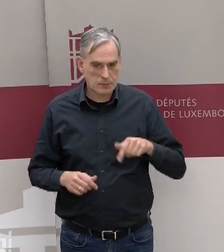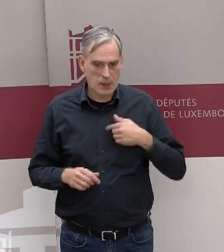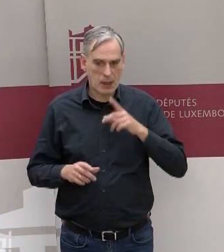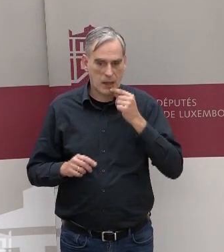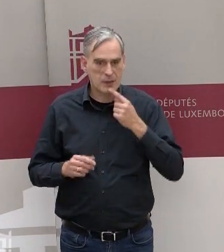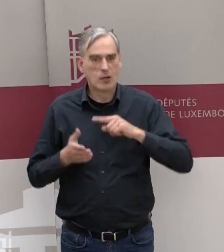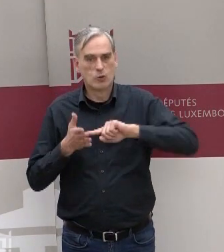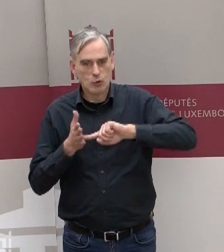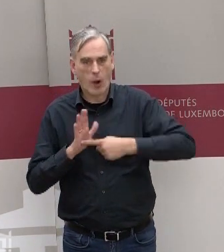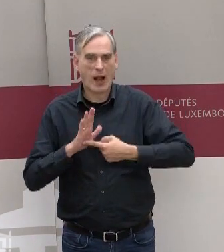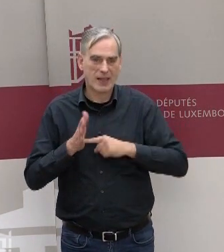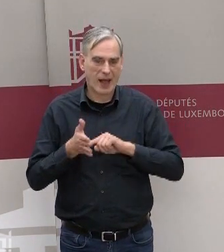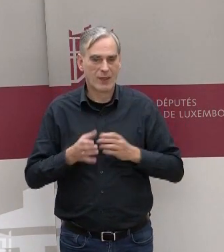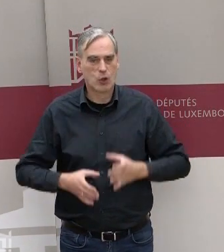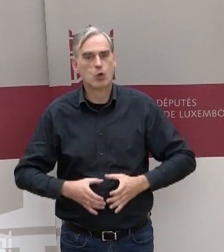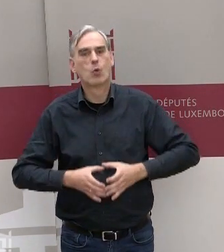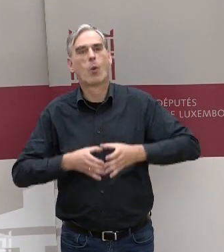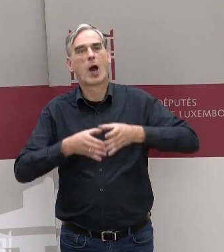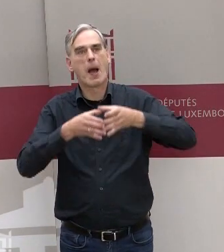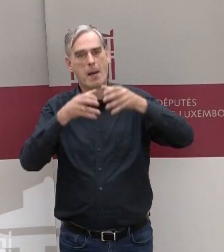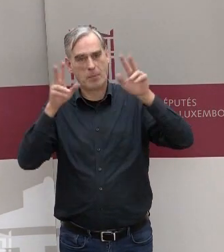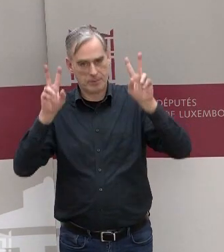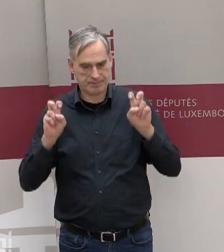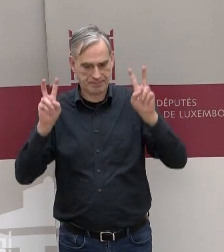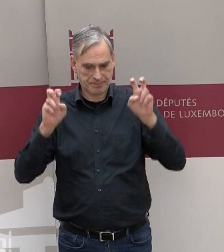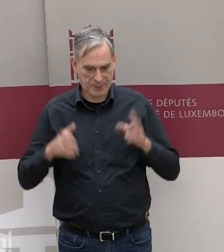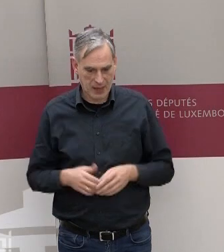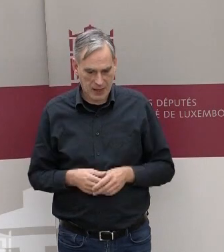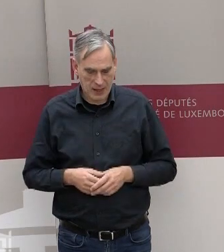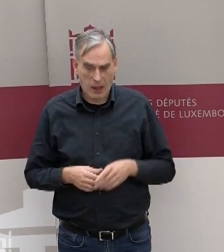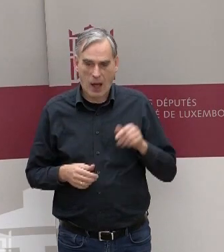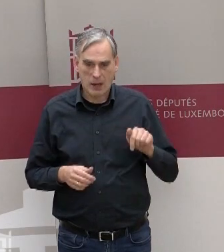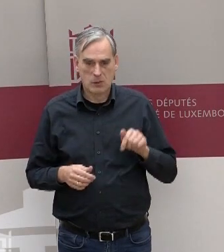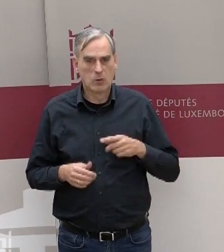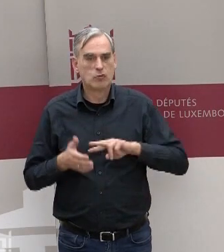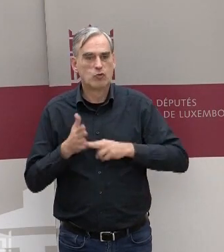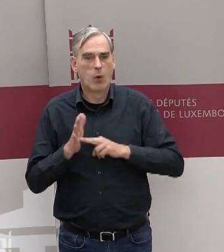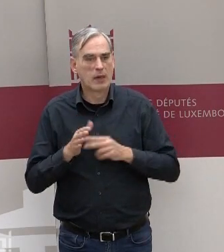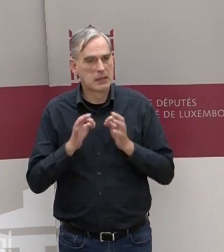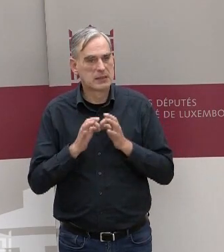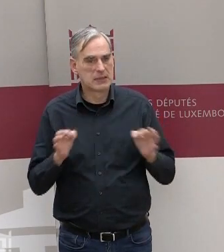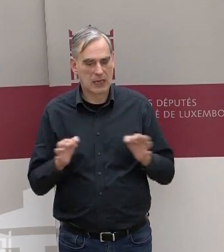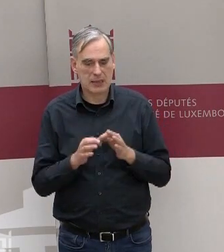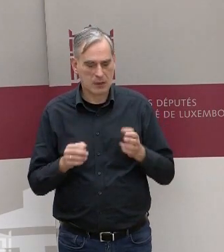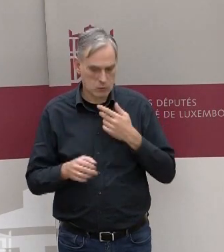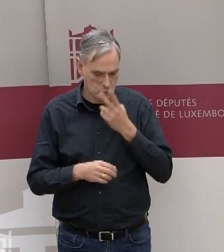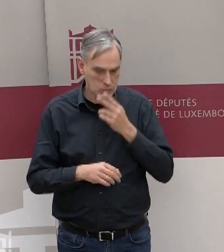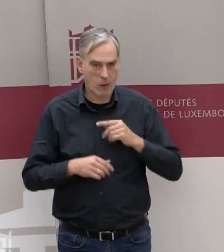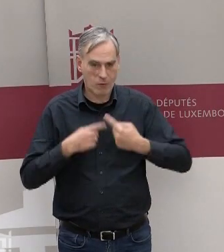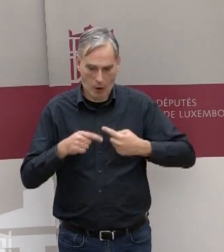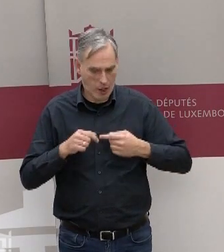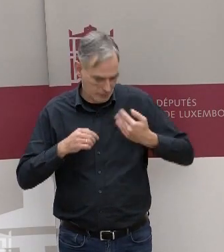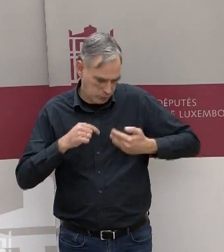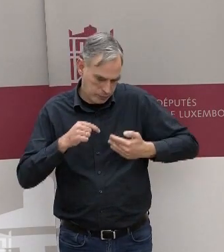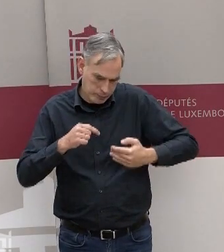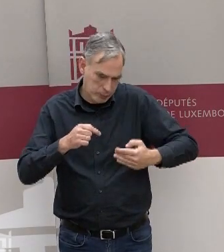relative Schuldentor ist nicht den, den ich absolut gucken muss, weil den als immens aufhängig davon, wie es der Gesamtökonomie geht,